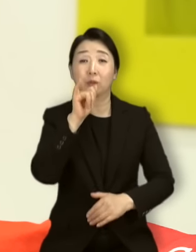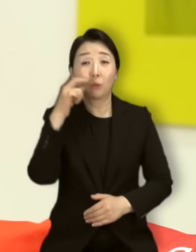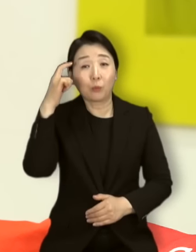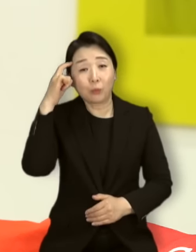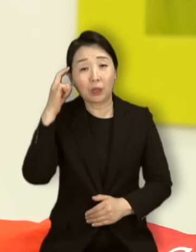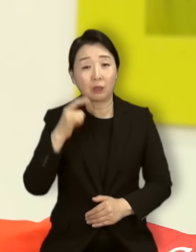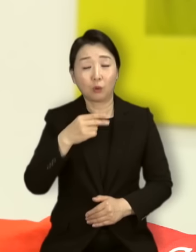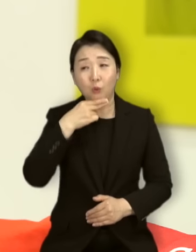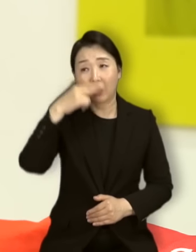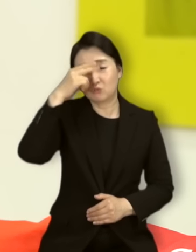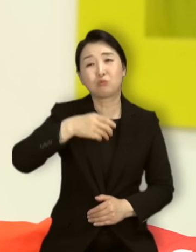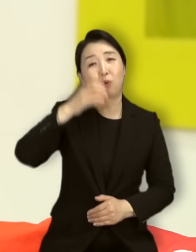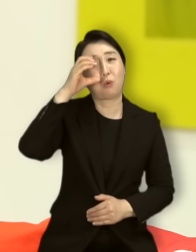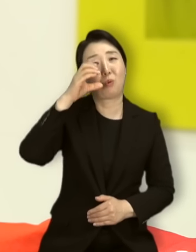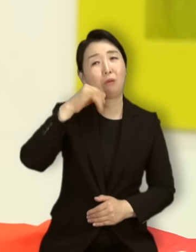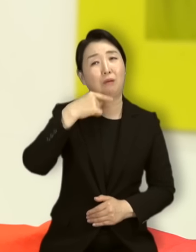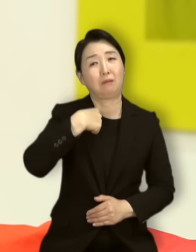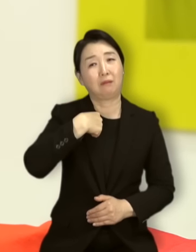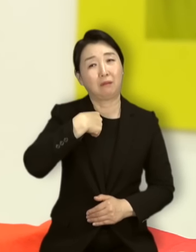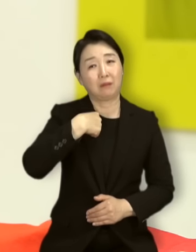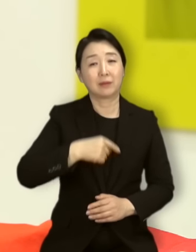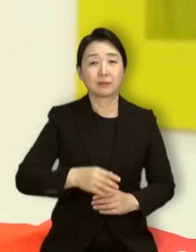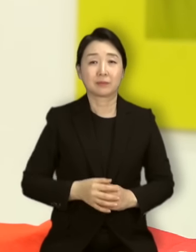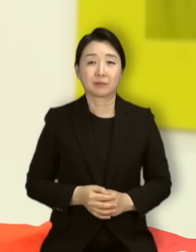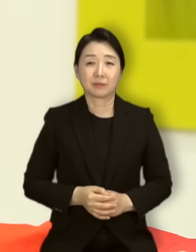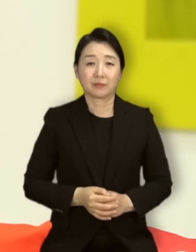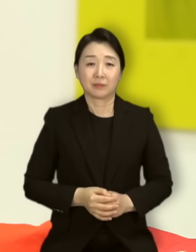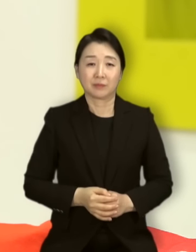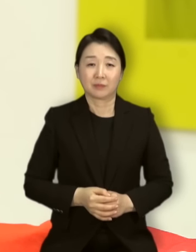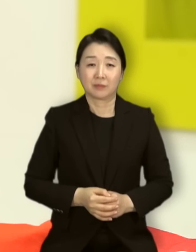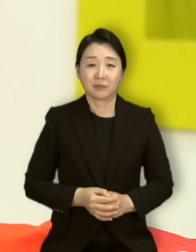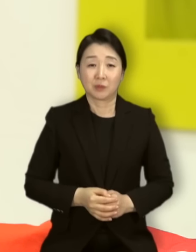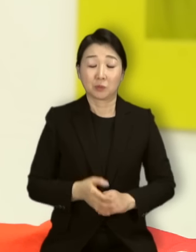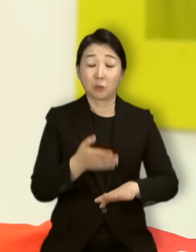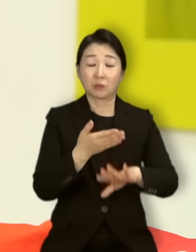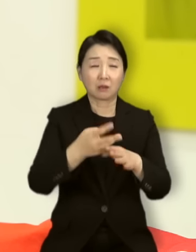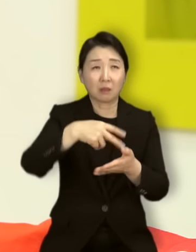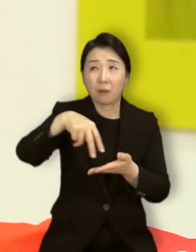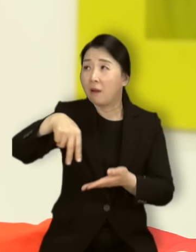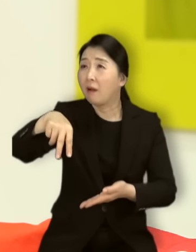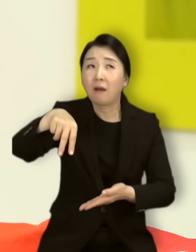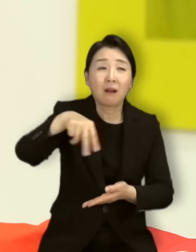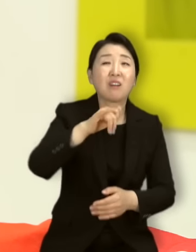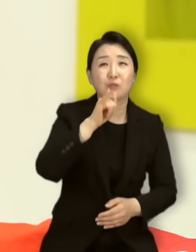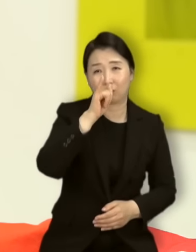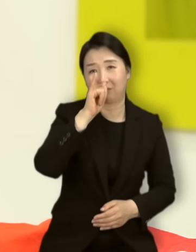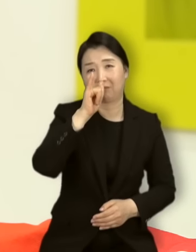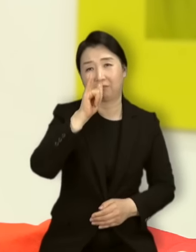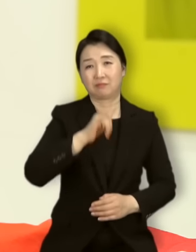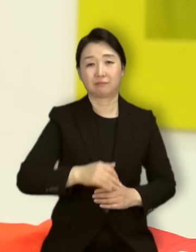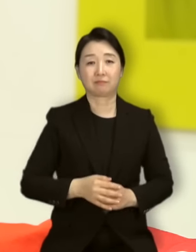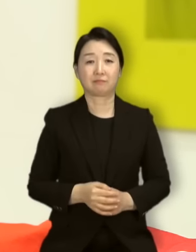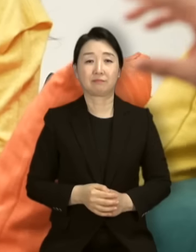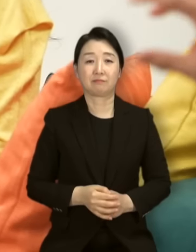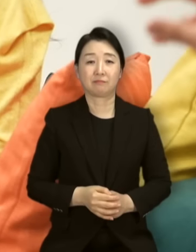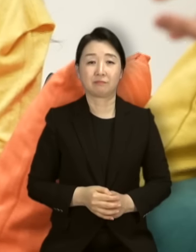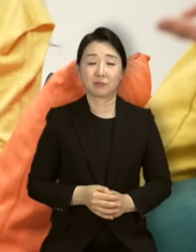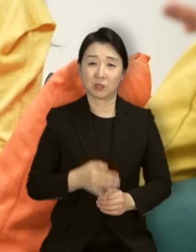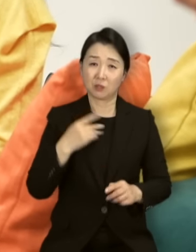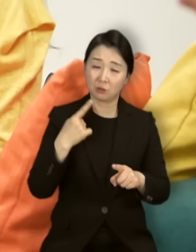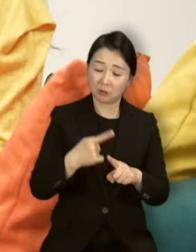이렇게 저렇게 막 돌아다니고서 이러다가 내가 안 좋겠는데라는 생각이 불도 드는 거죠 오히려